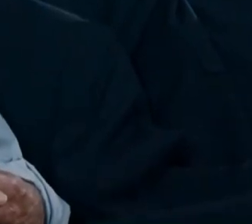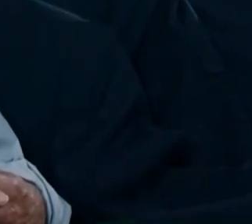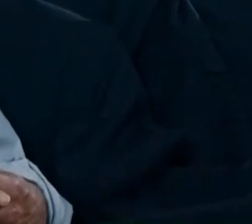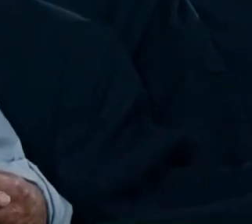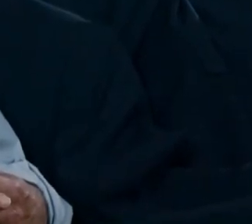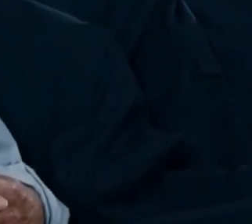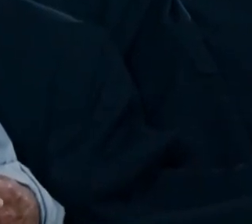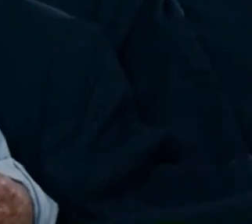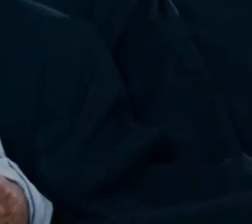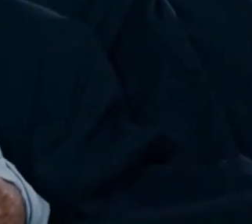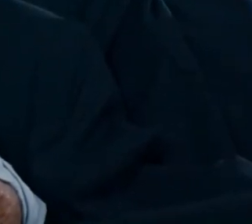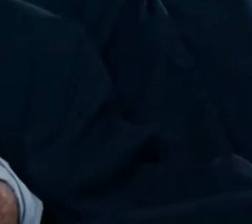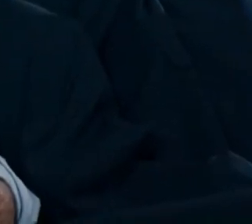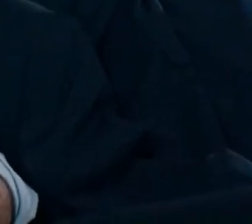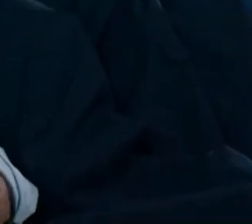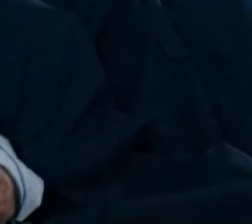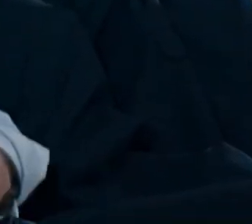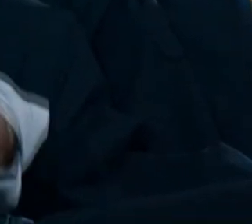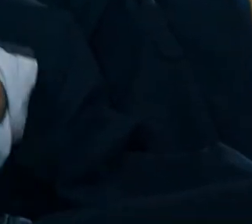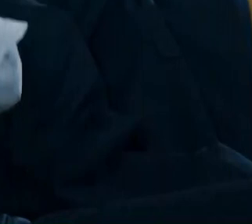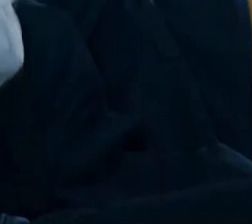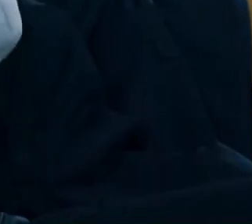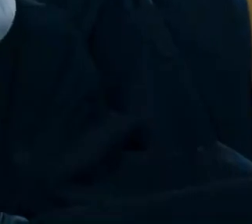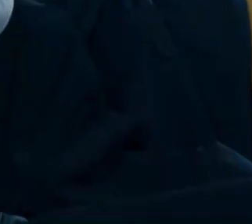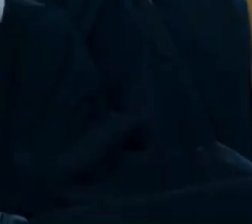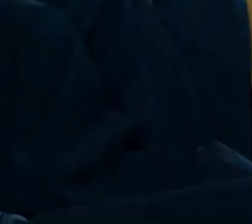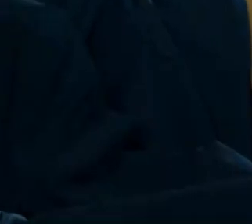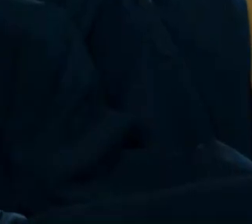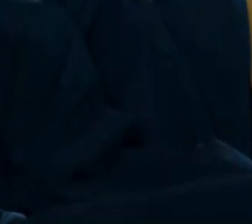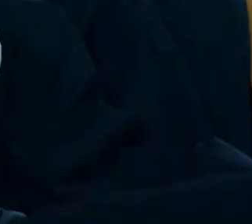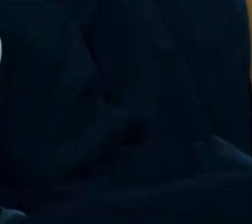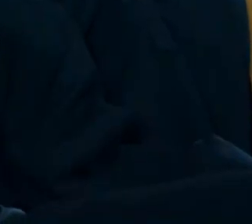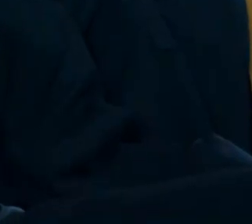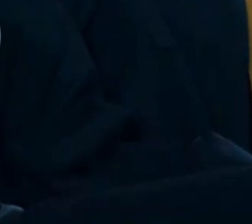Ender elleri karnında düşünürken kollarını göğsünde bağladı.